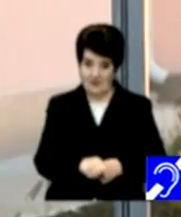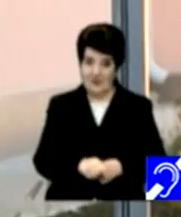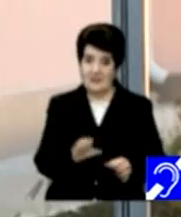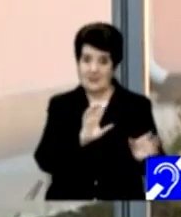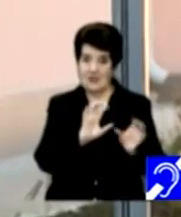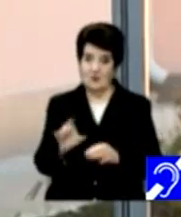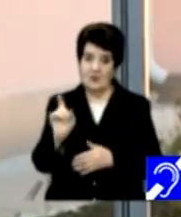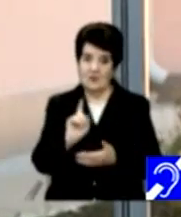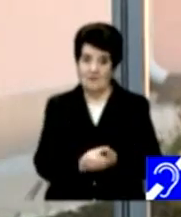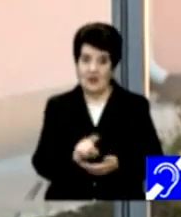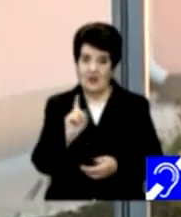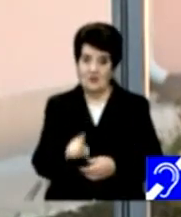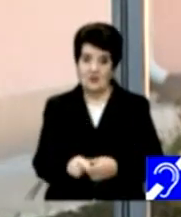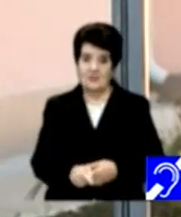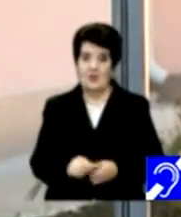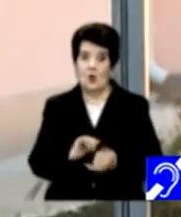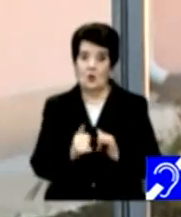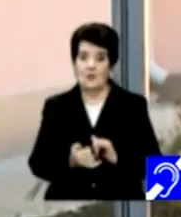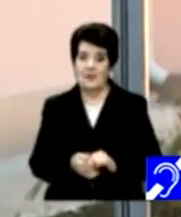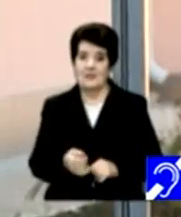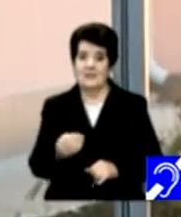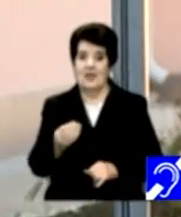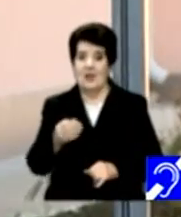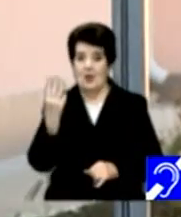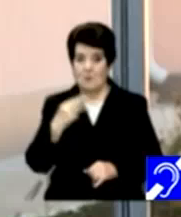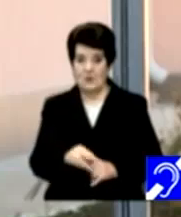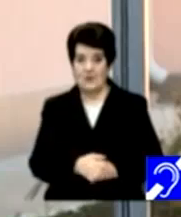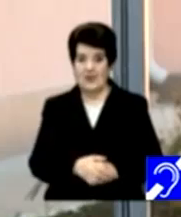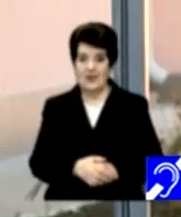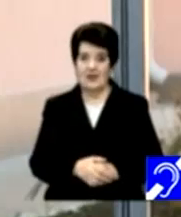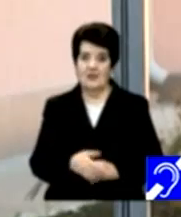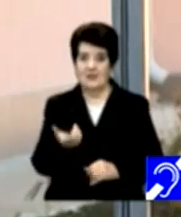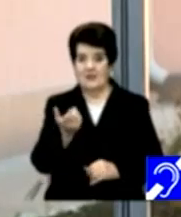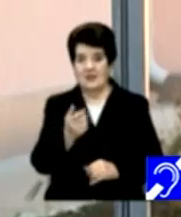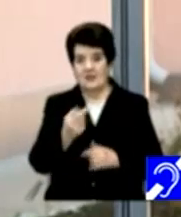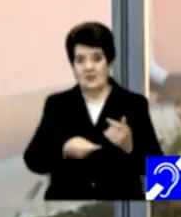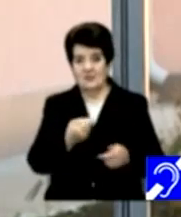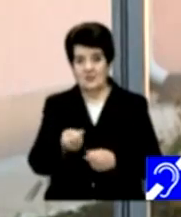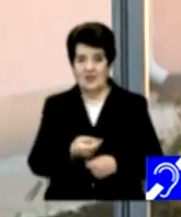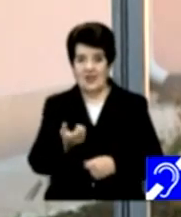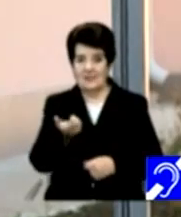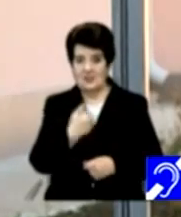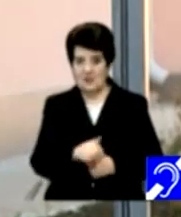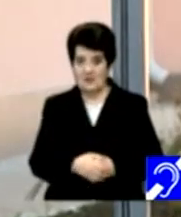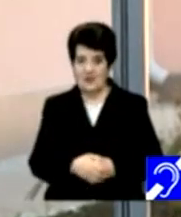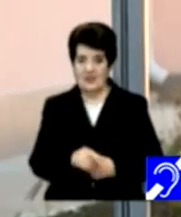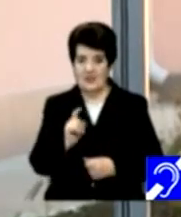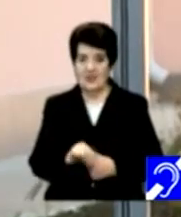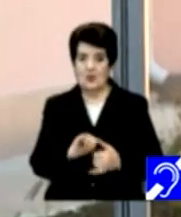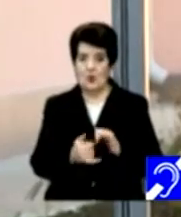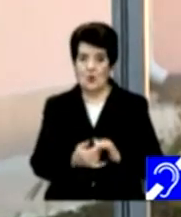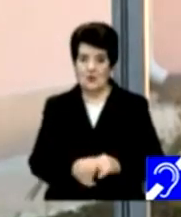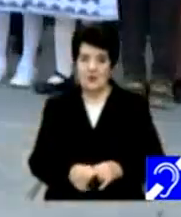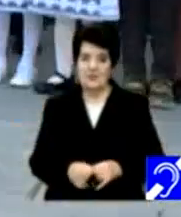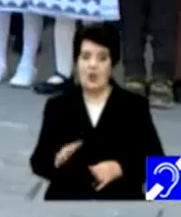asigurăm de fapt acele condiții moderne care pun de fapt baza unei generații civilizate în condiții și într-un